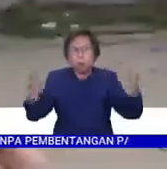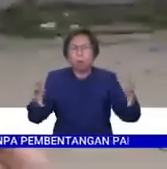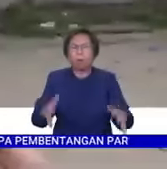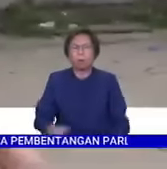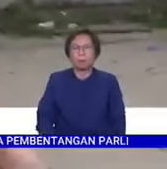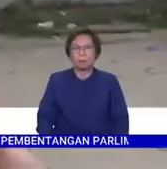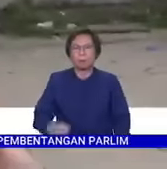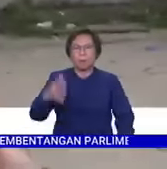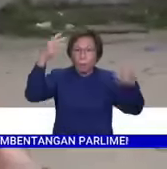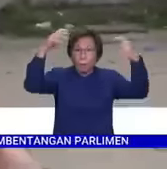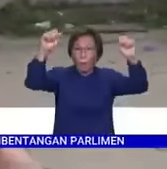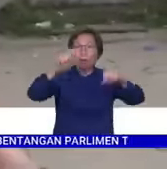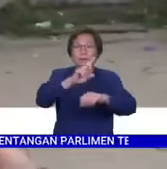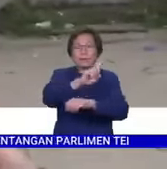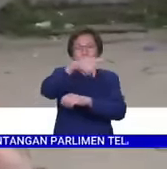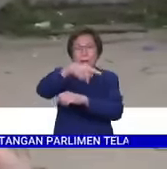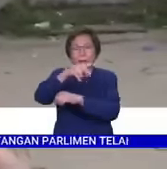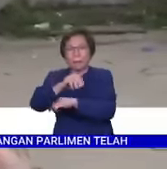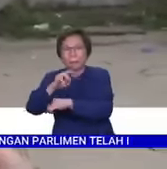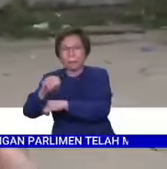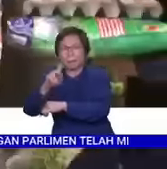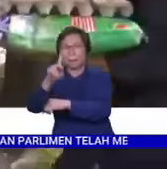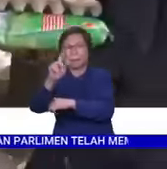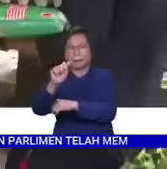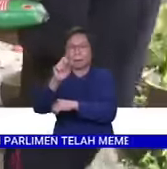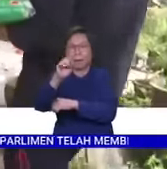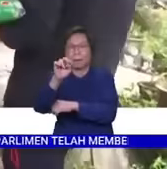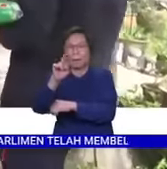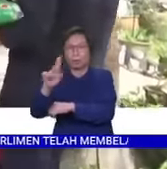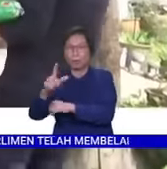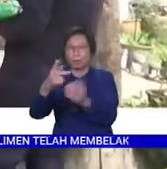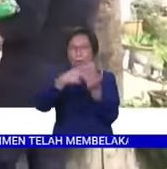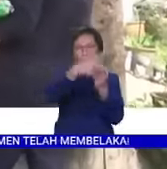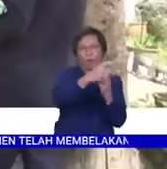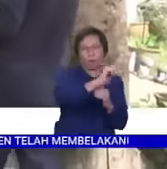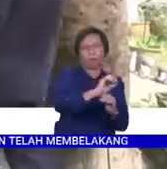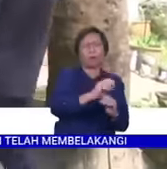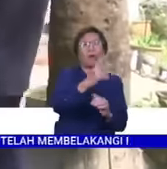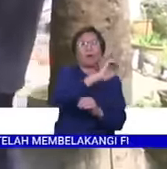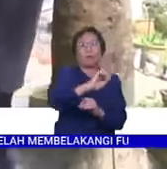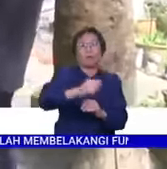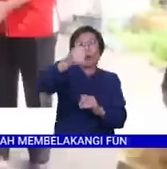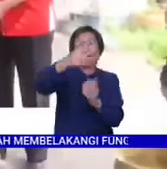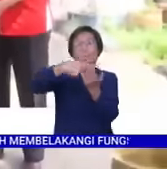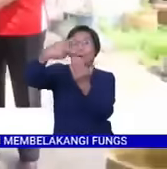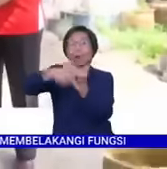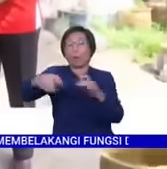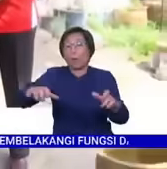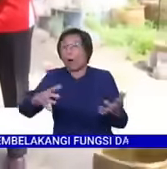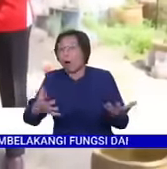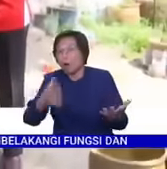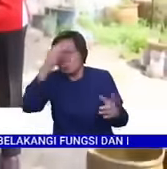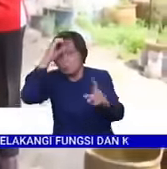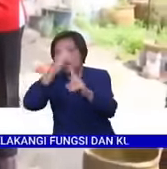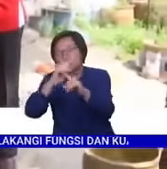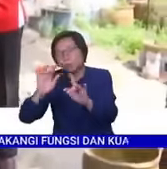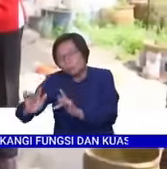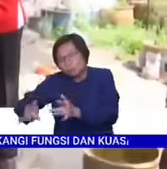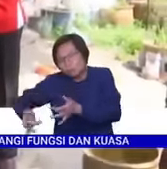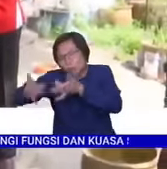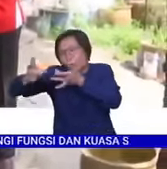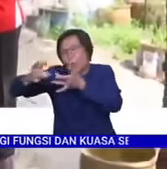menurut yang jitu 2D pmmk marulafau Ahmad program pertama kali dilaksanakan ini bertujuan bagi